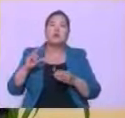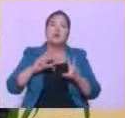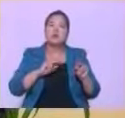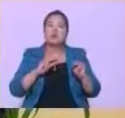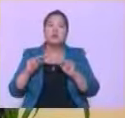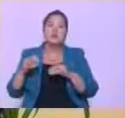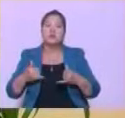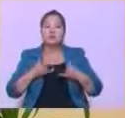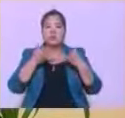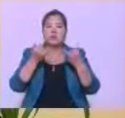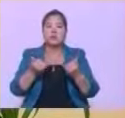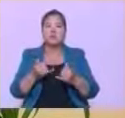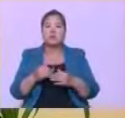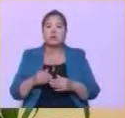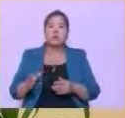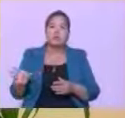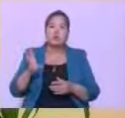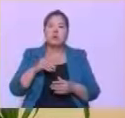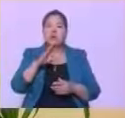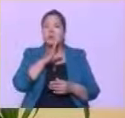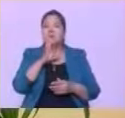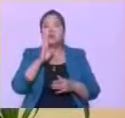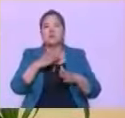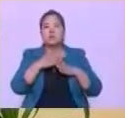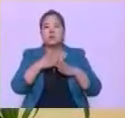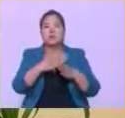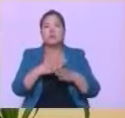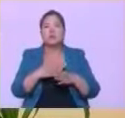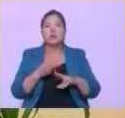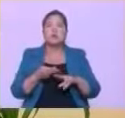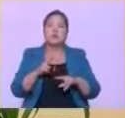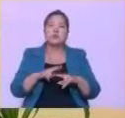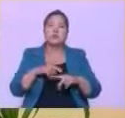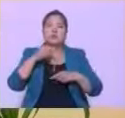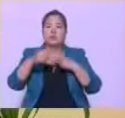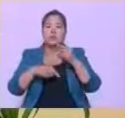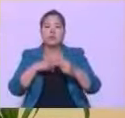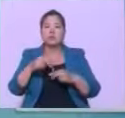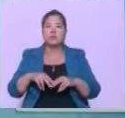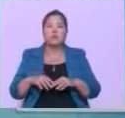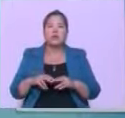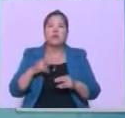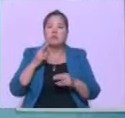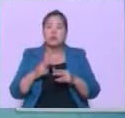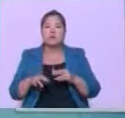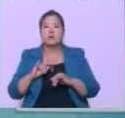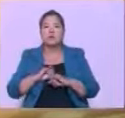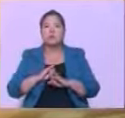они достигали высот. Мы, как родители, будем поддерживать их. Также будущим выпускникам удачи во всех